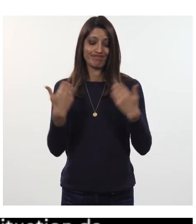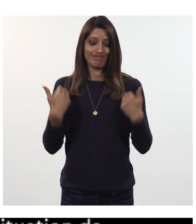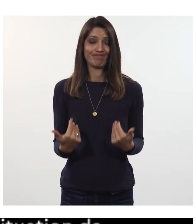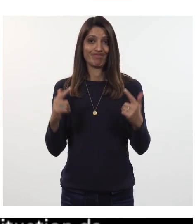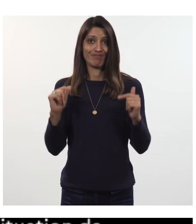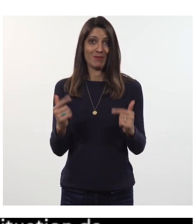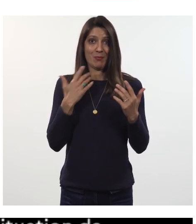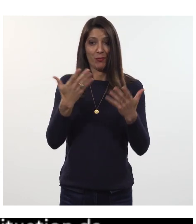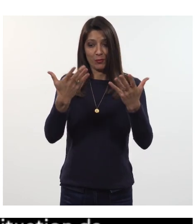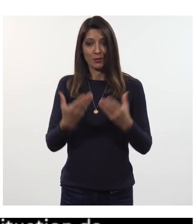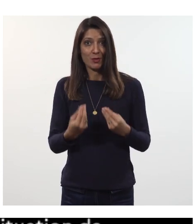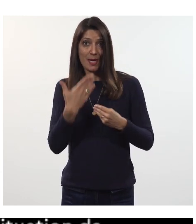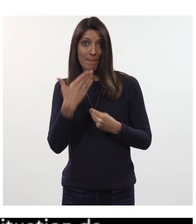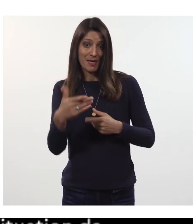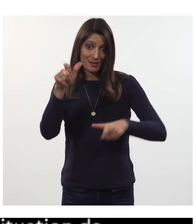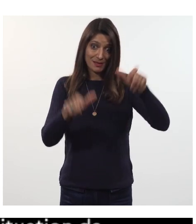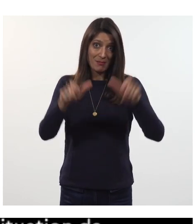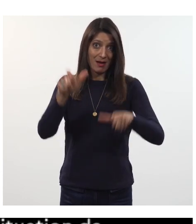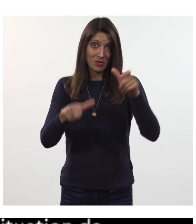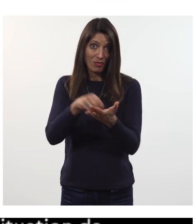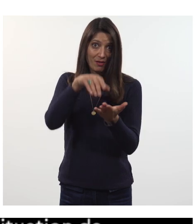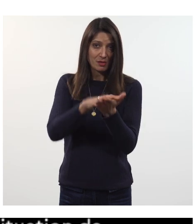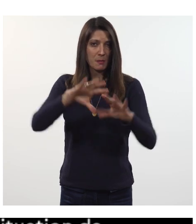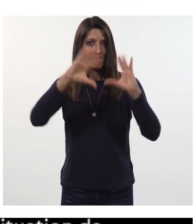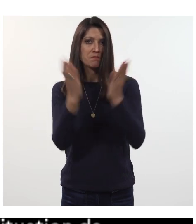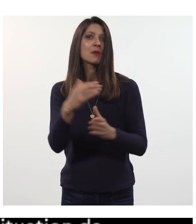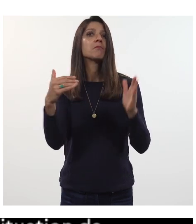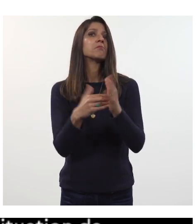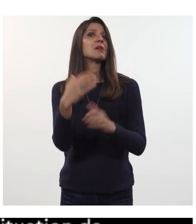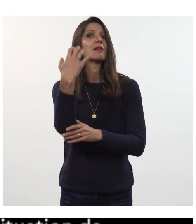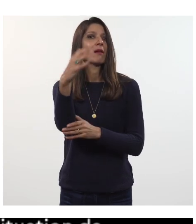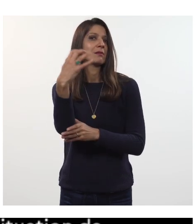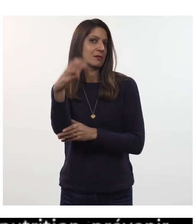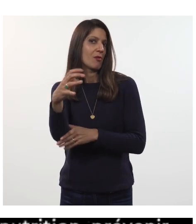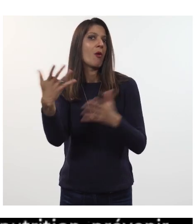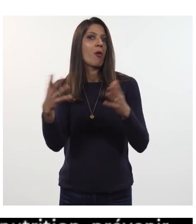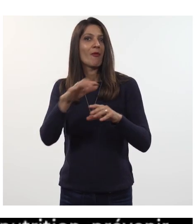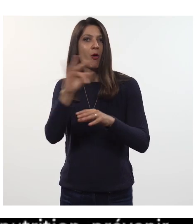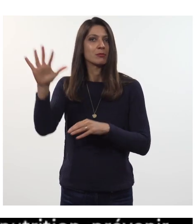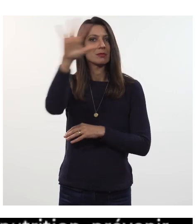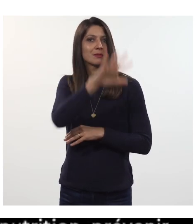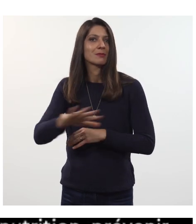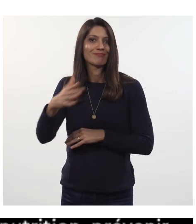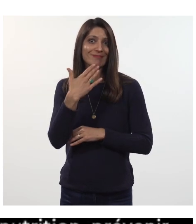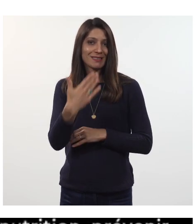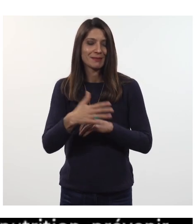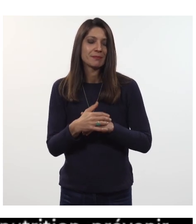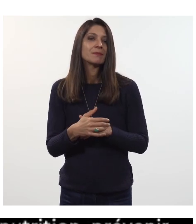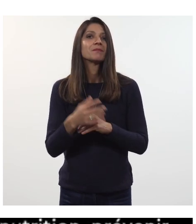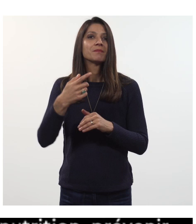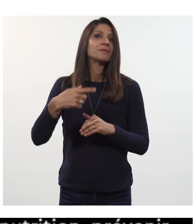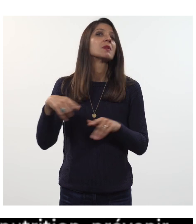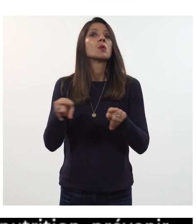avez été plus de 1400 personnes à vous inscrire à ce webinaire partout en France. Je tiens à préciser que nous avons